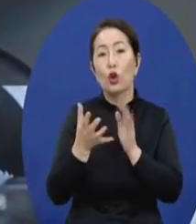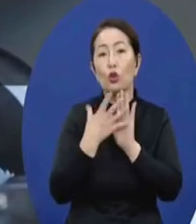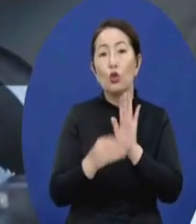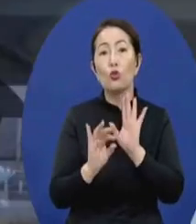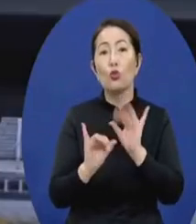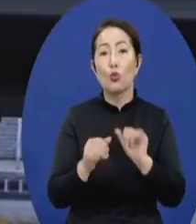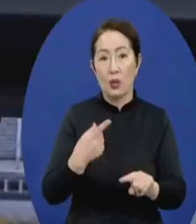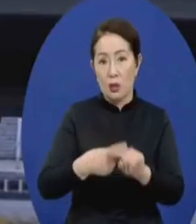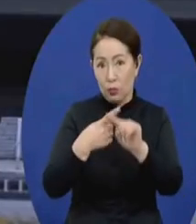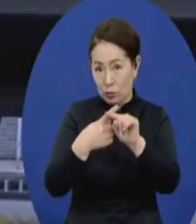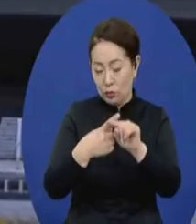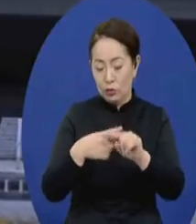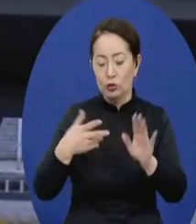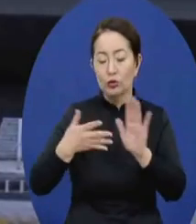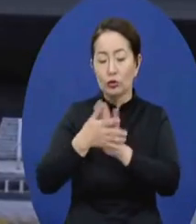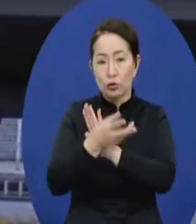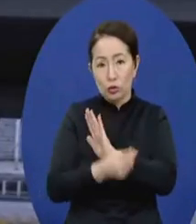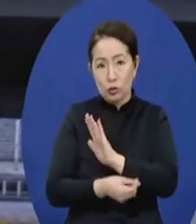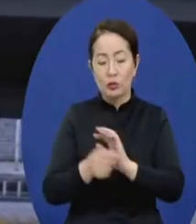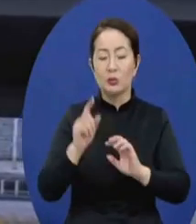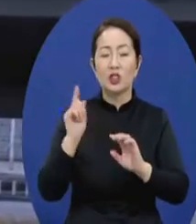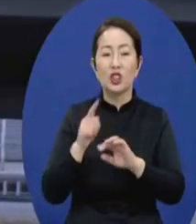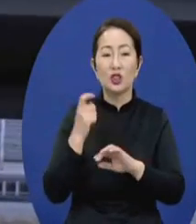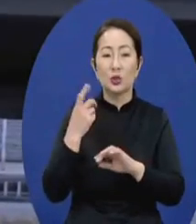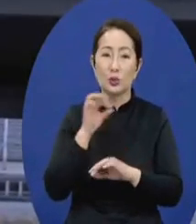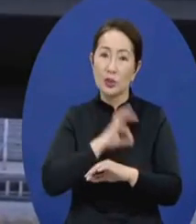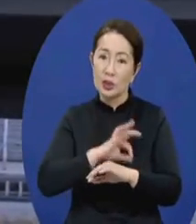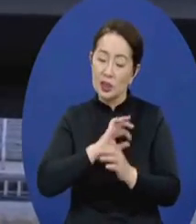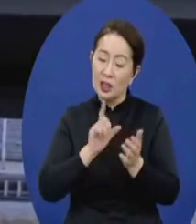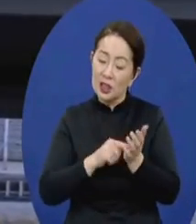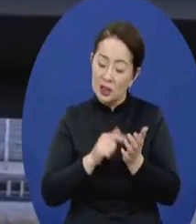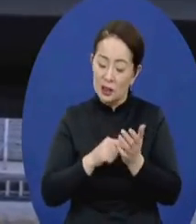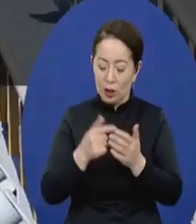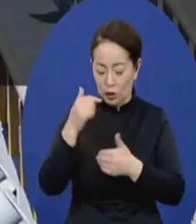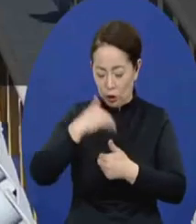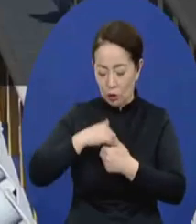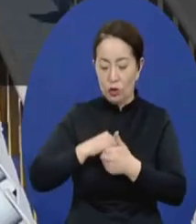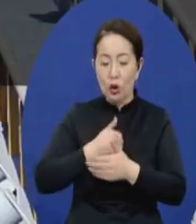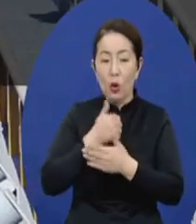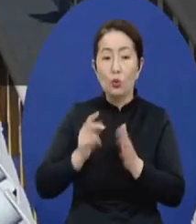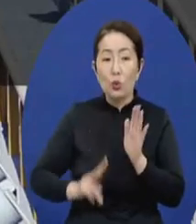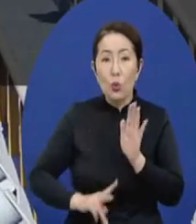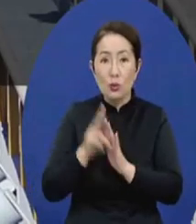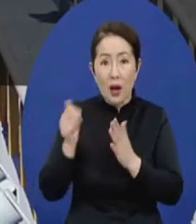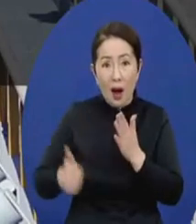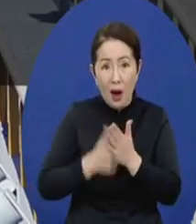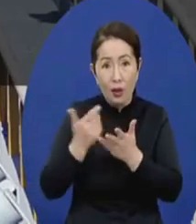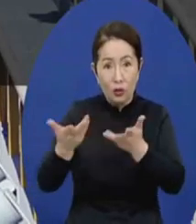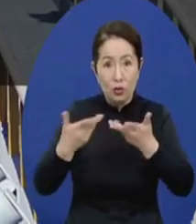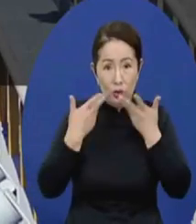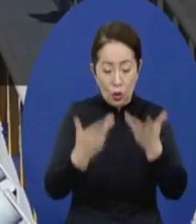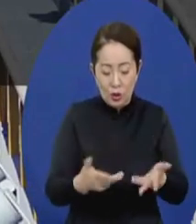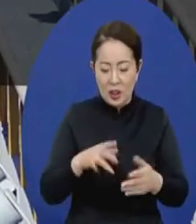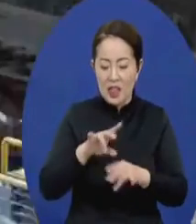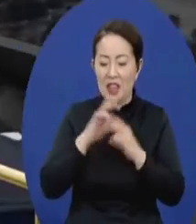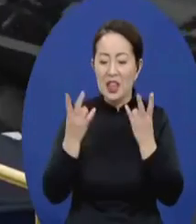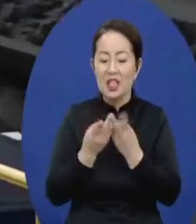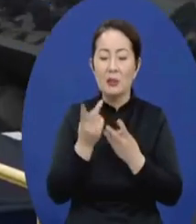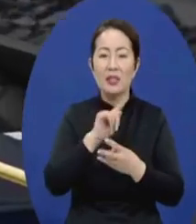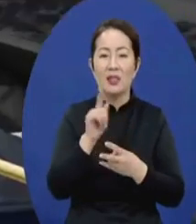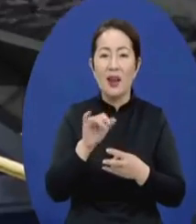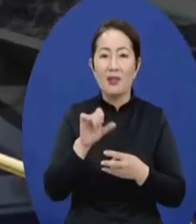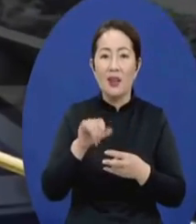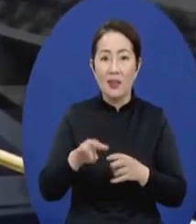нэмэгдүүлэх, төслийн эрчим хүчний хэрэглээг Монголын дотоодын их үүсвэрээ сангах, байгаль орчинтой холбогдох нийгмийн засаглалыг